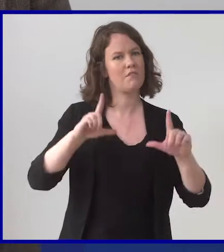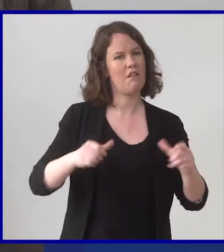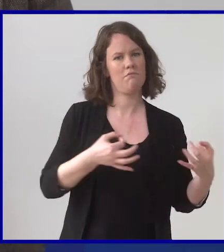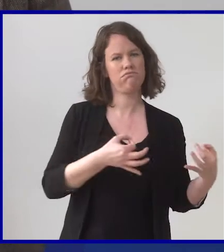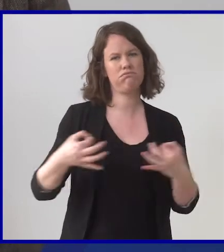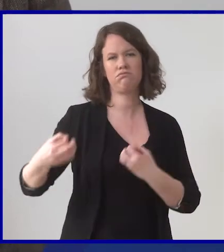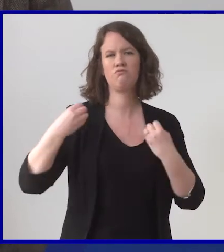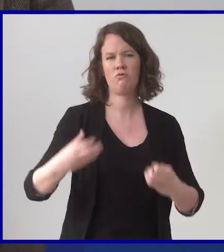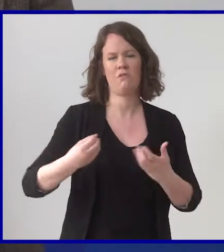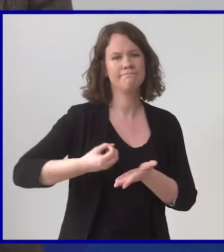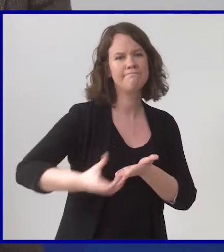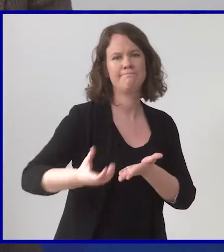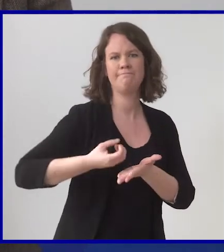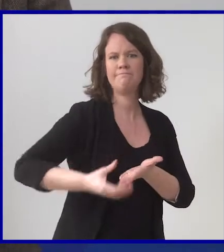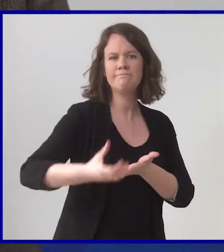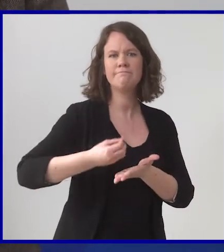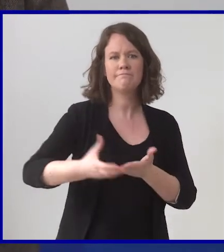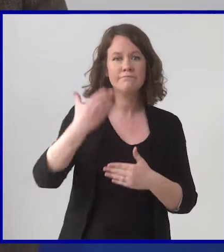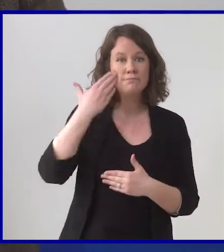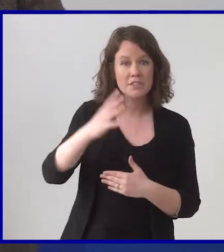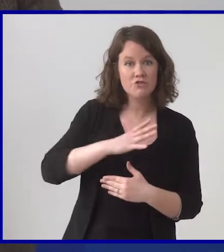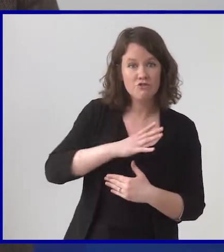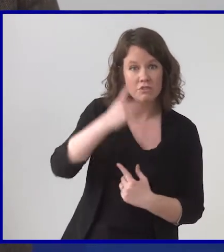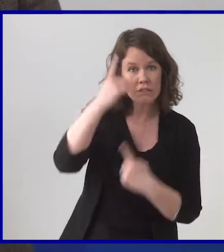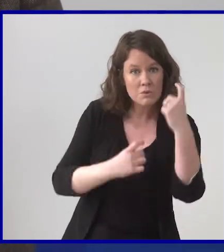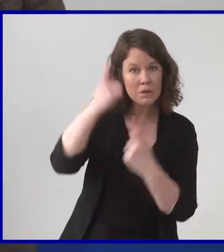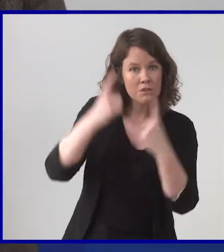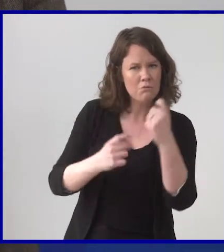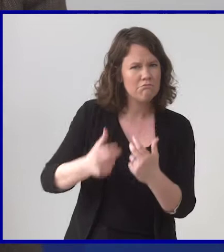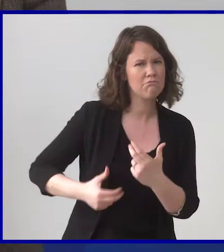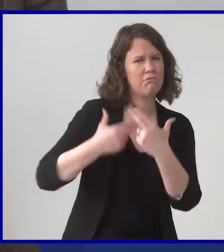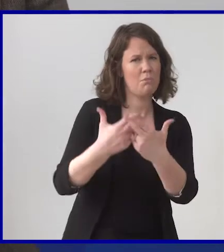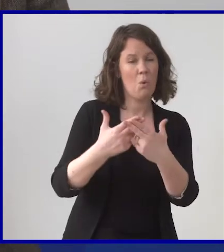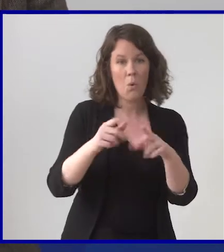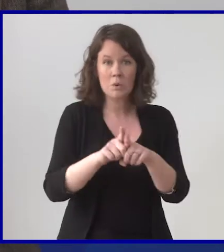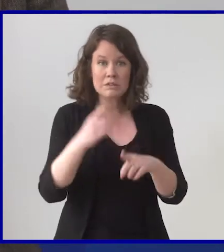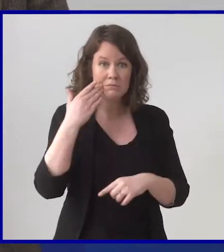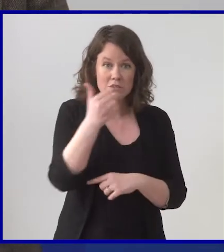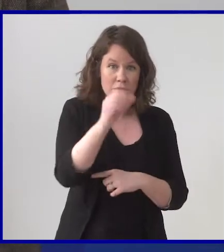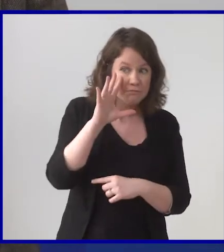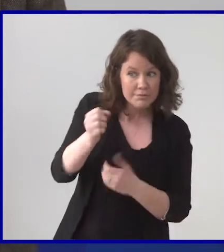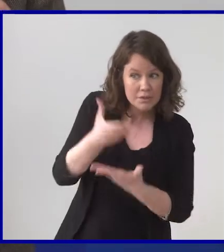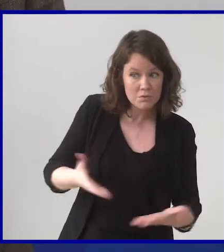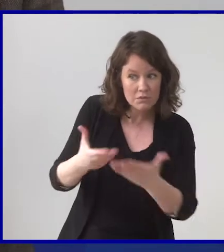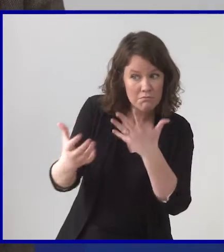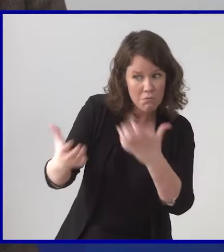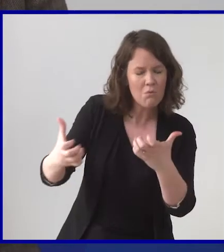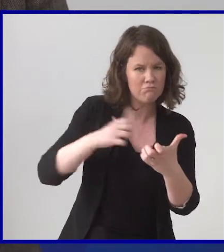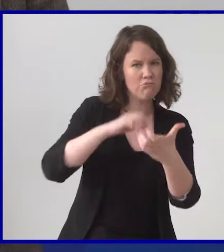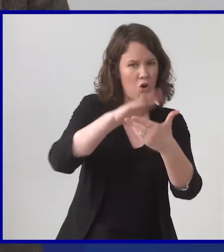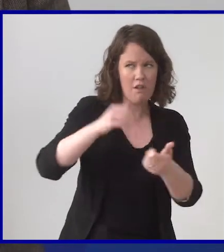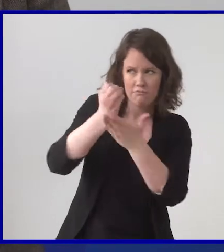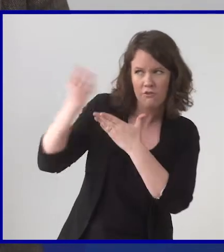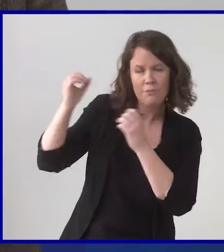Sachez que je serai à vos côtés pour vous informer, répondre à vos questions et relayer vos points d'alerte. C'est ensemble,